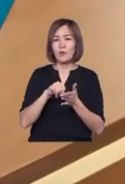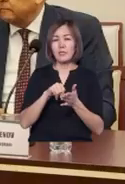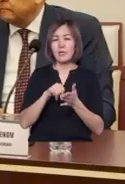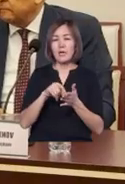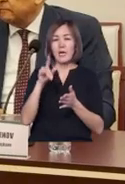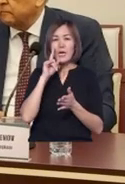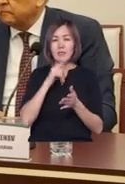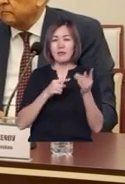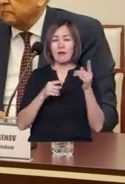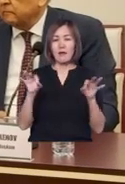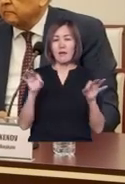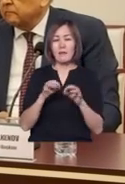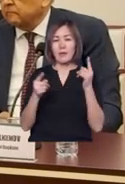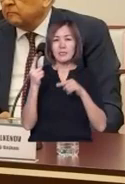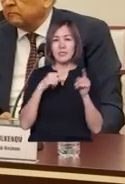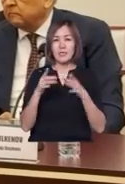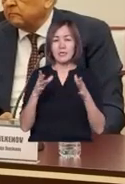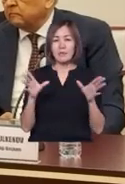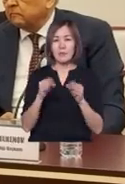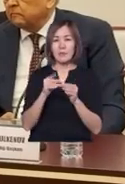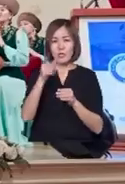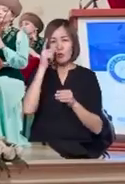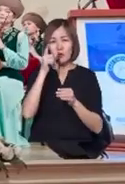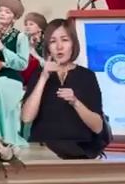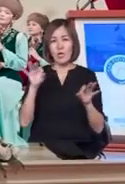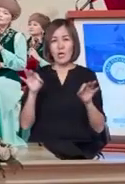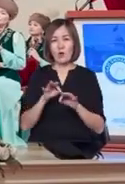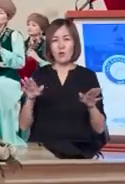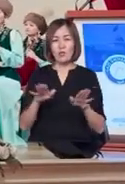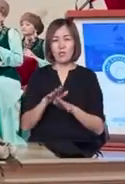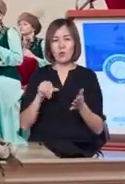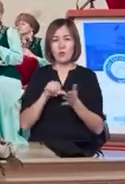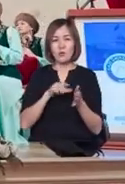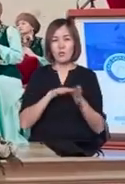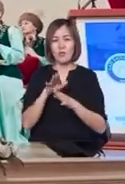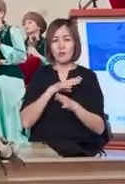белгілі қазақ композиторларының шығармаларымен қатар түрік елінің әуезді әндері орындалды.